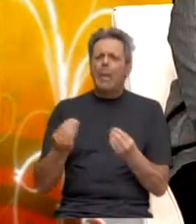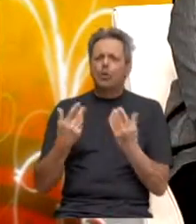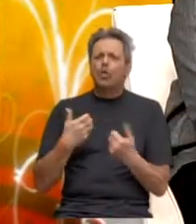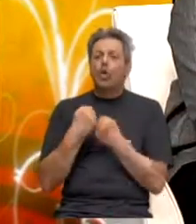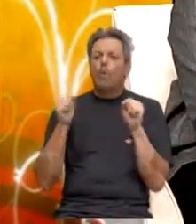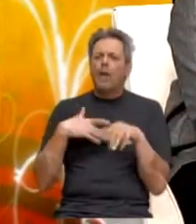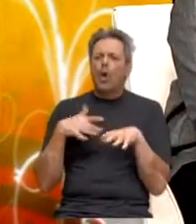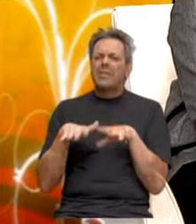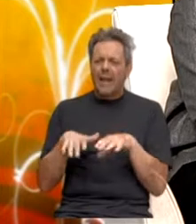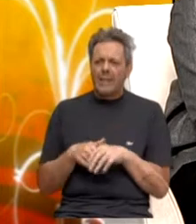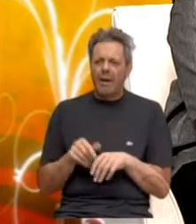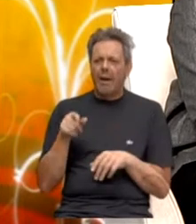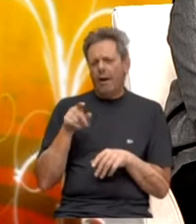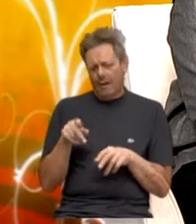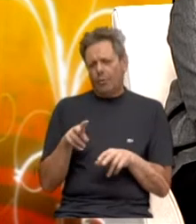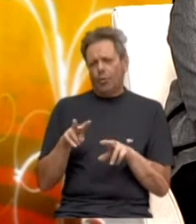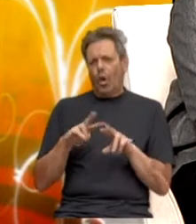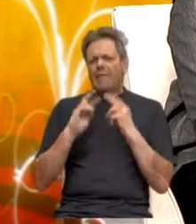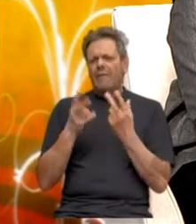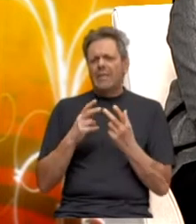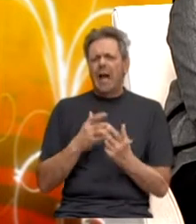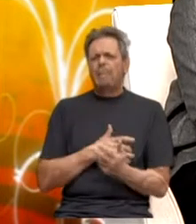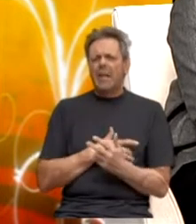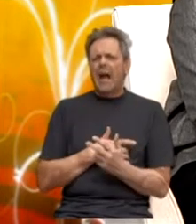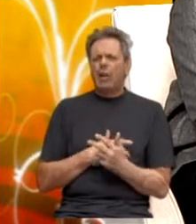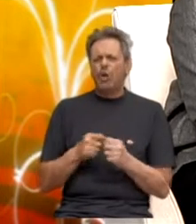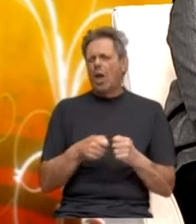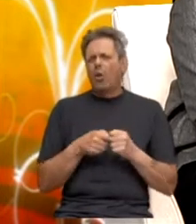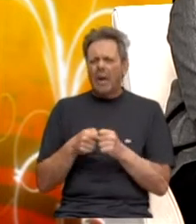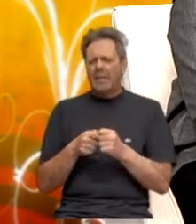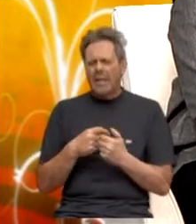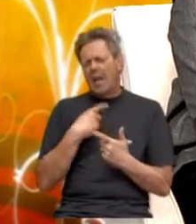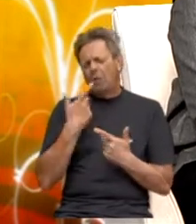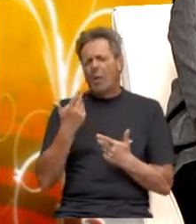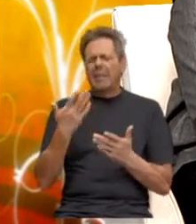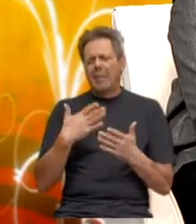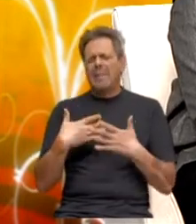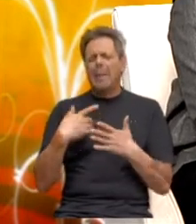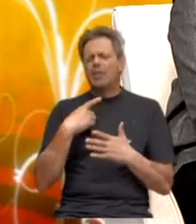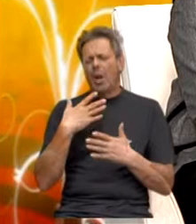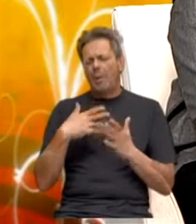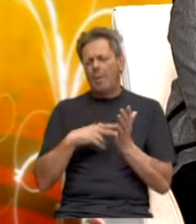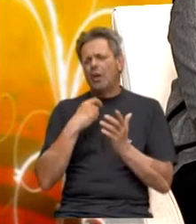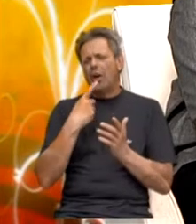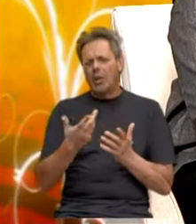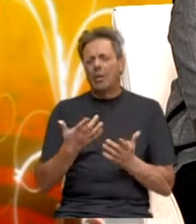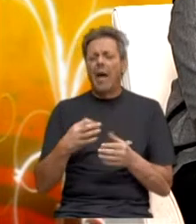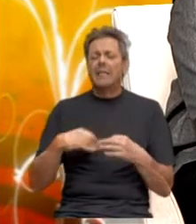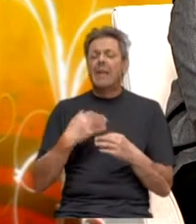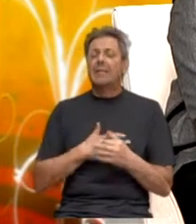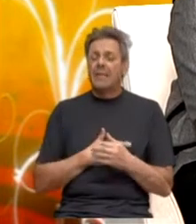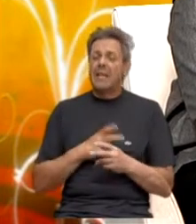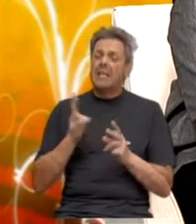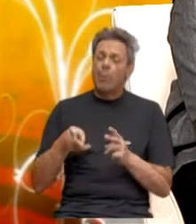ali zapravo je to Svjetska kardiološka federacija htjela na jedan vrlo simpatičan način reći da zdravlje srca, da se može